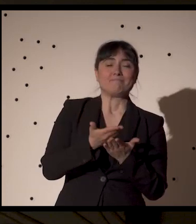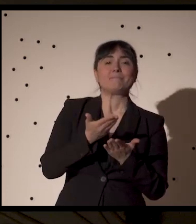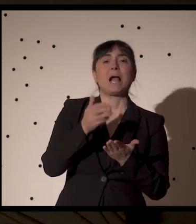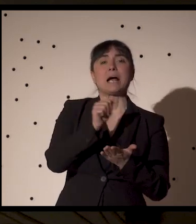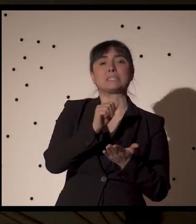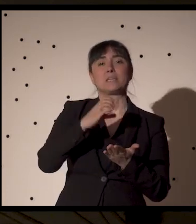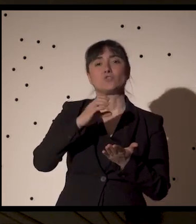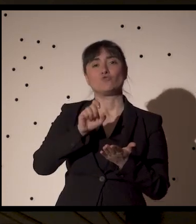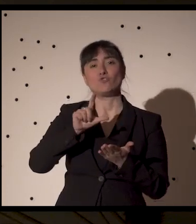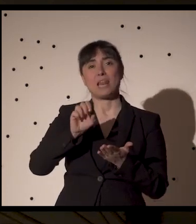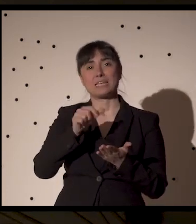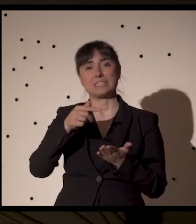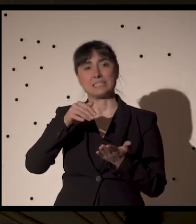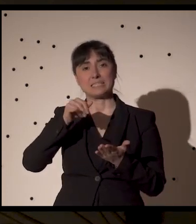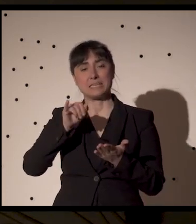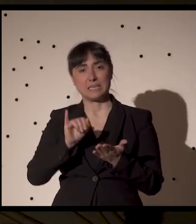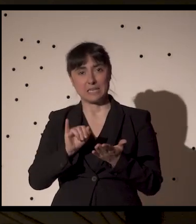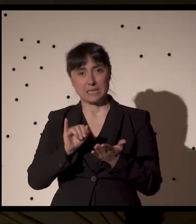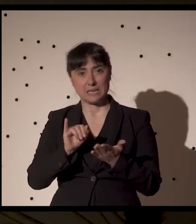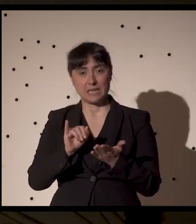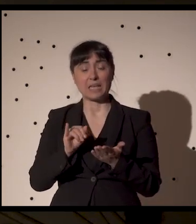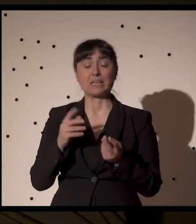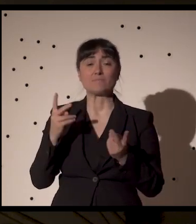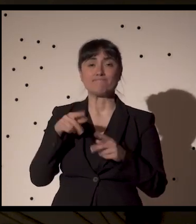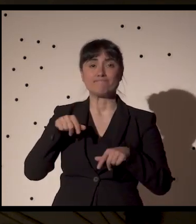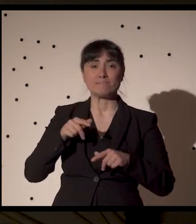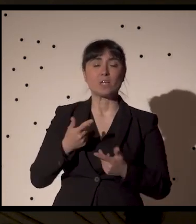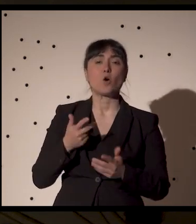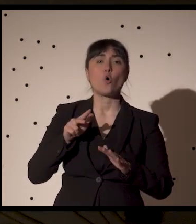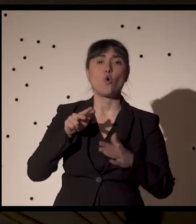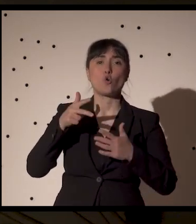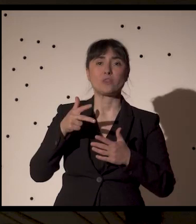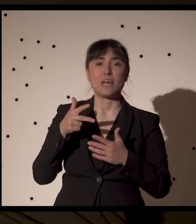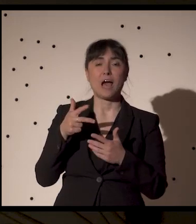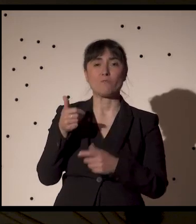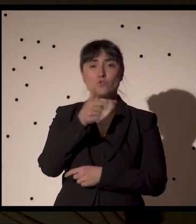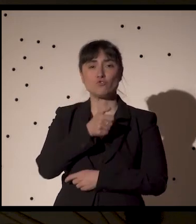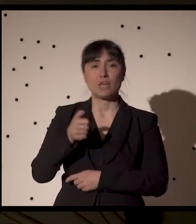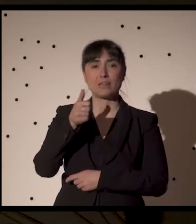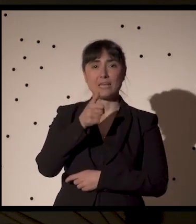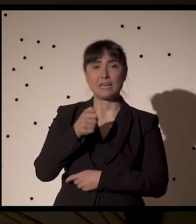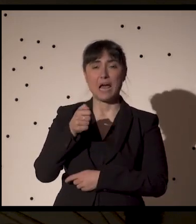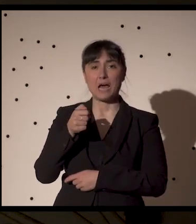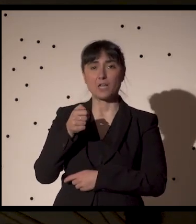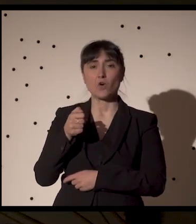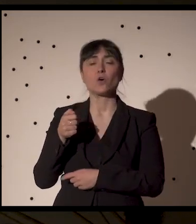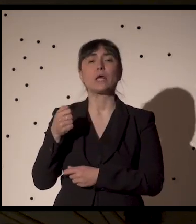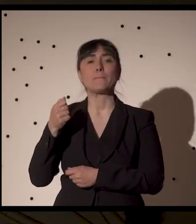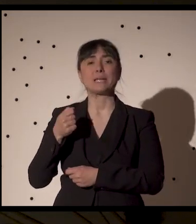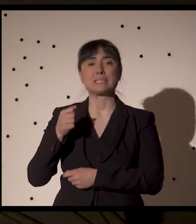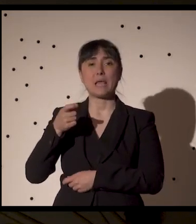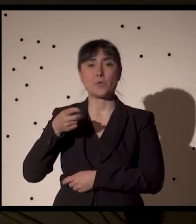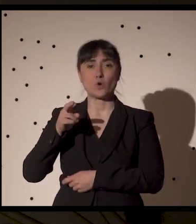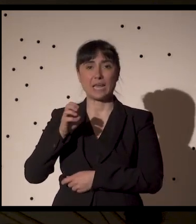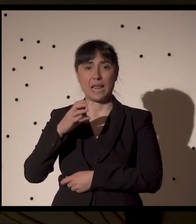del comitato nazionale per le celebrazioni dell'ottavo centenario del presepio di Greccio quest'anno ricorrerono gli 800 anni dal